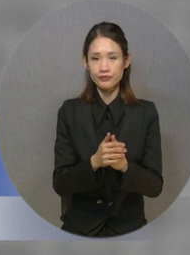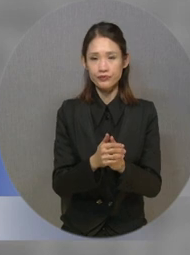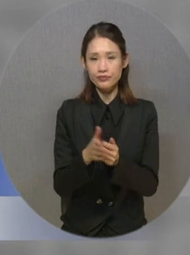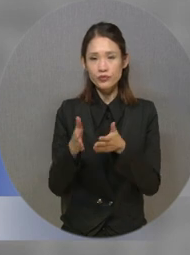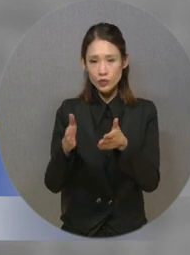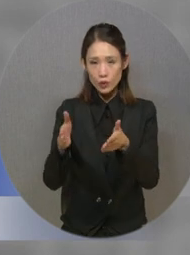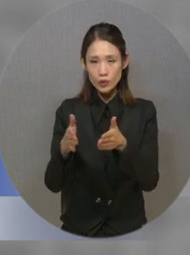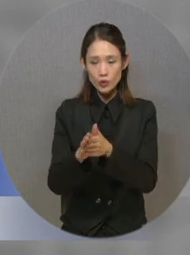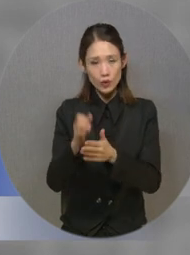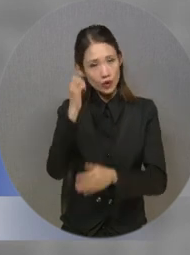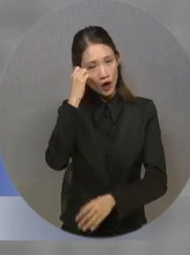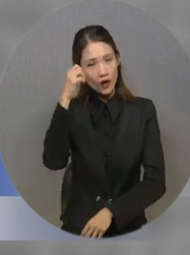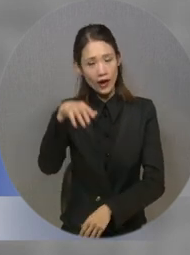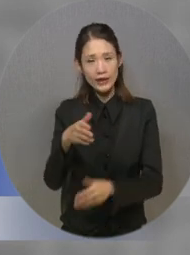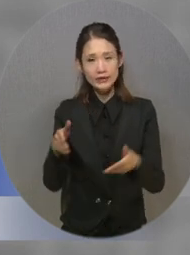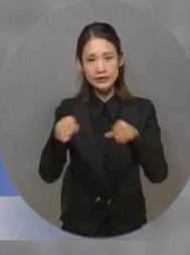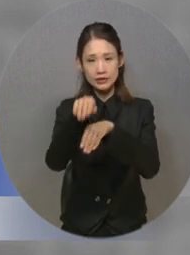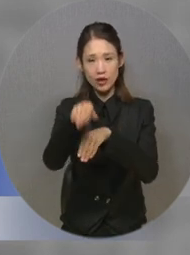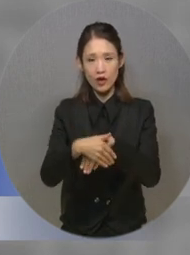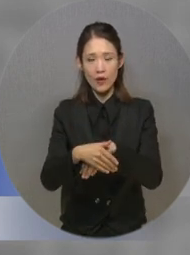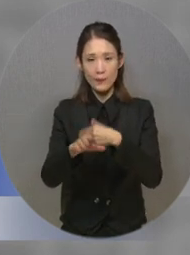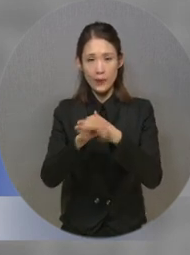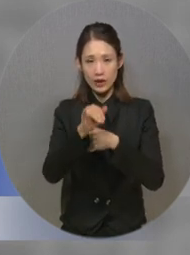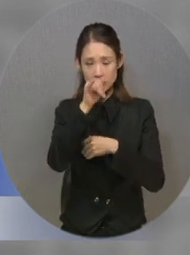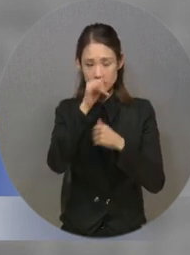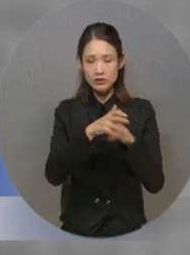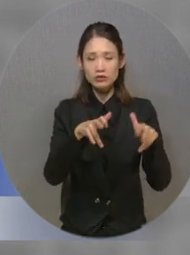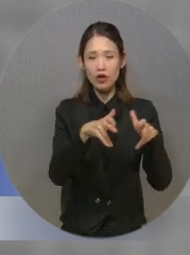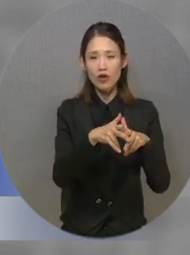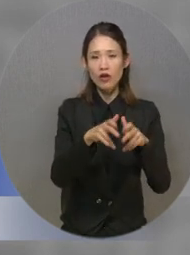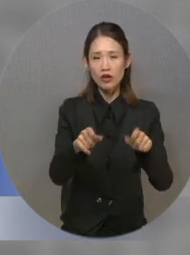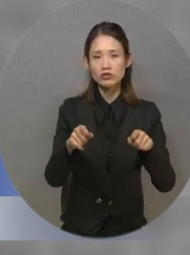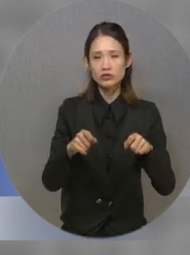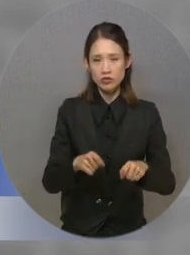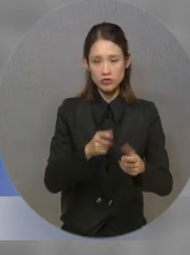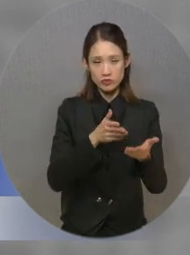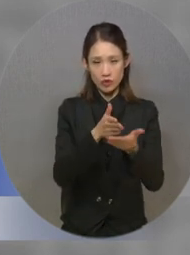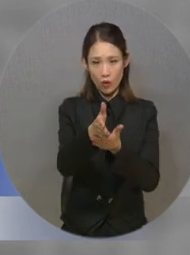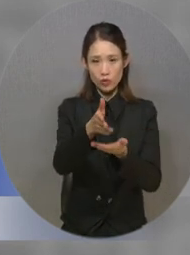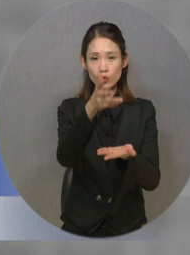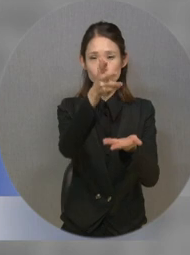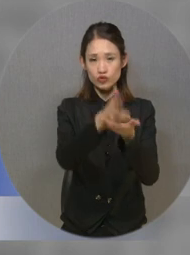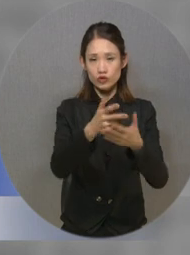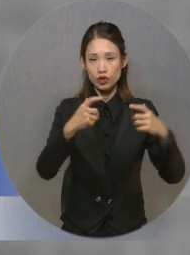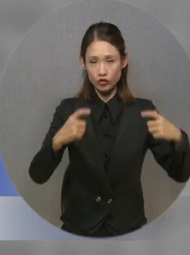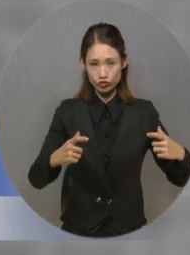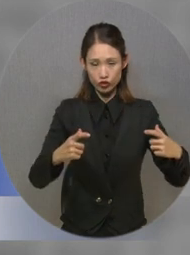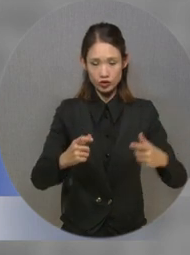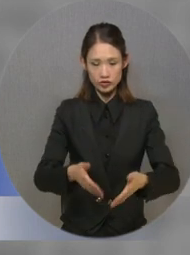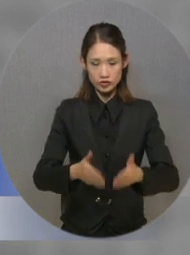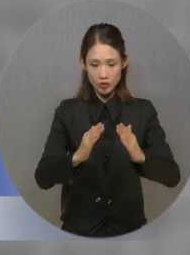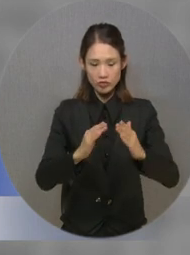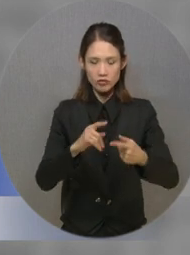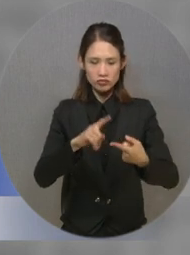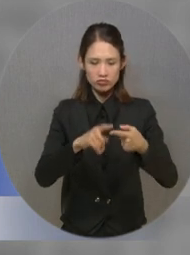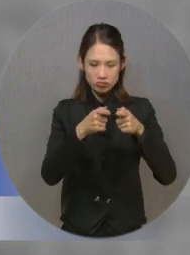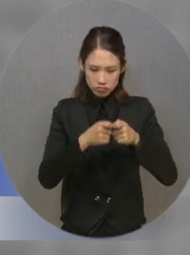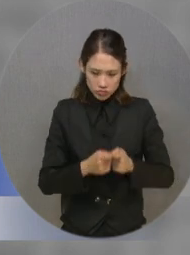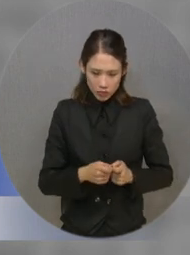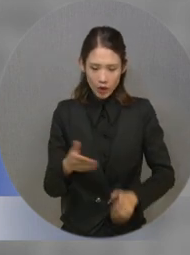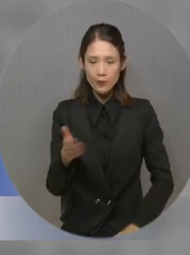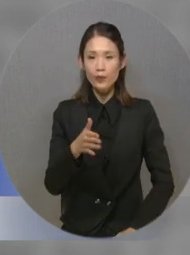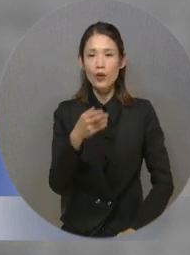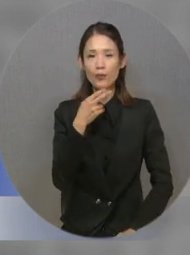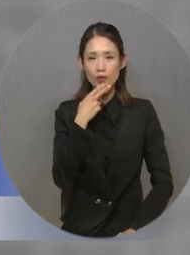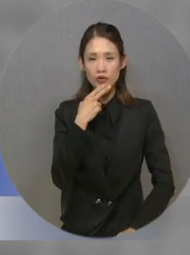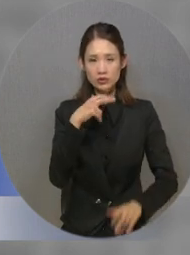여객시설에 적용되는 교통약자법에 장애인 전용 주차구역에 설치에 관한 상세 기준이 없어 장애인 보호에